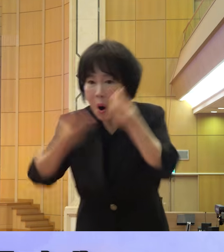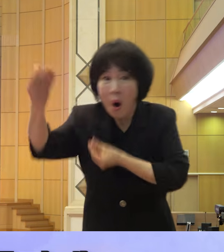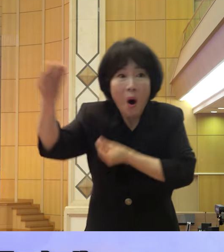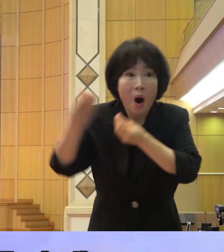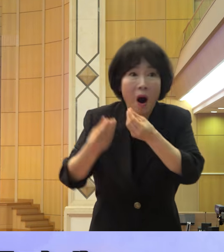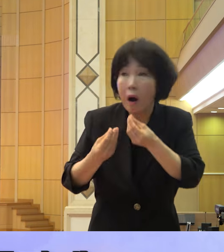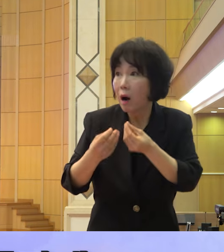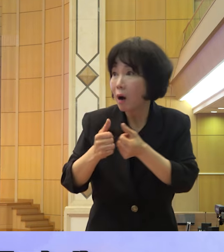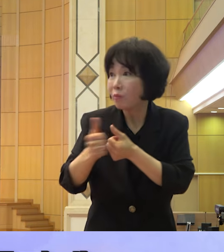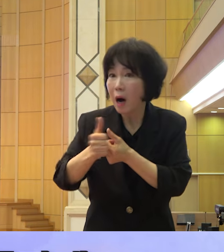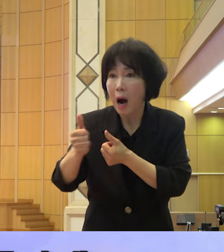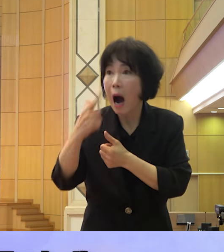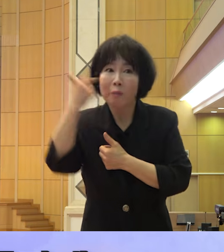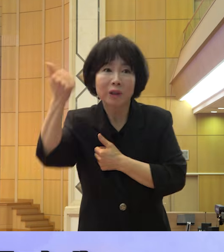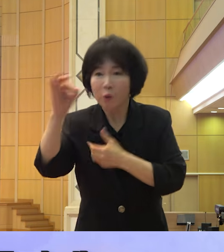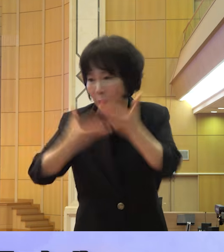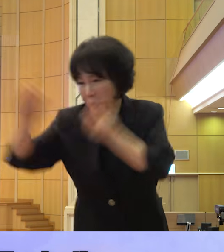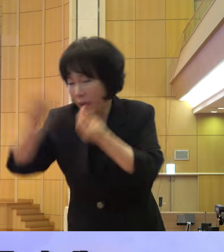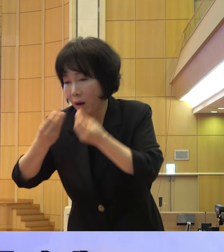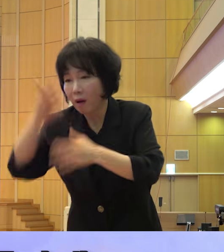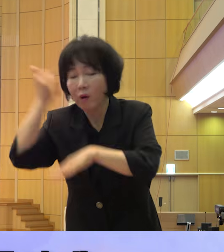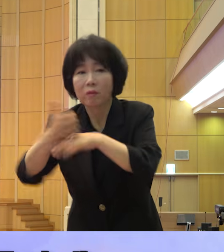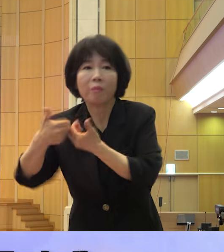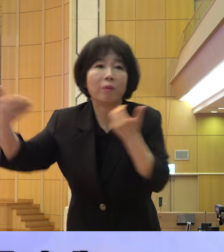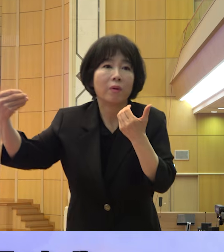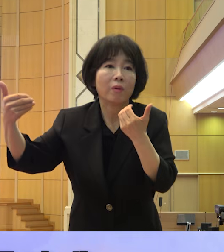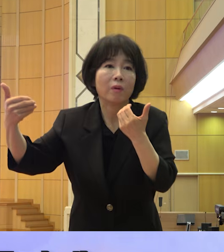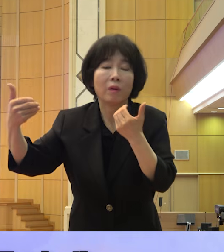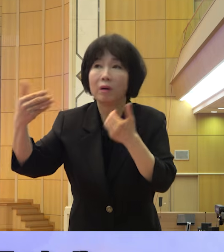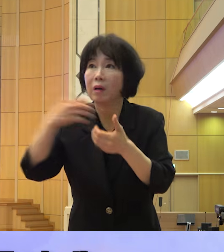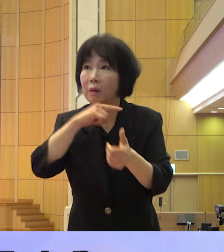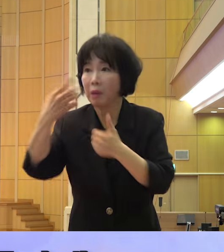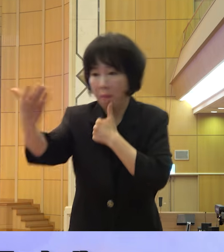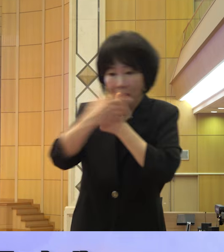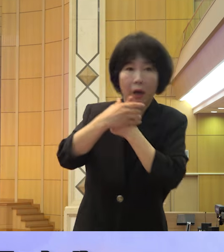그렇게 빚을 태산같이 졌나 몰라. 그래서